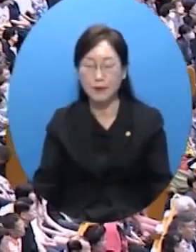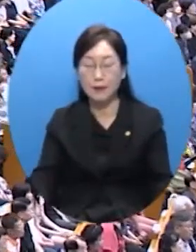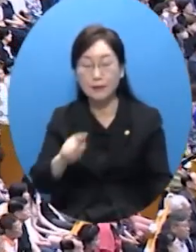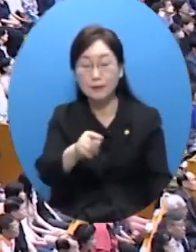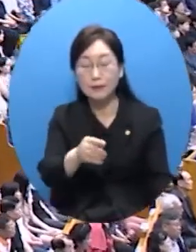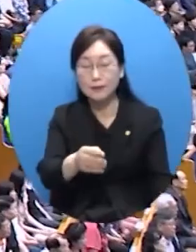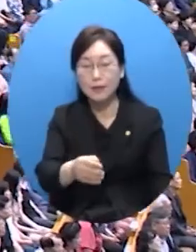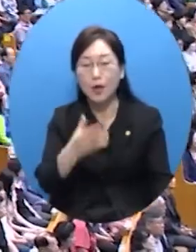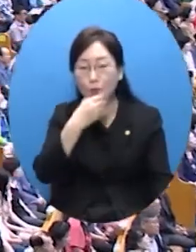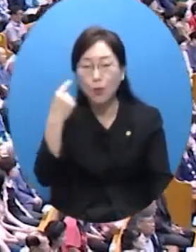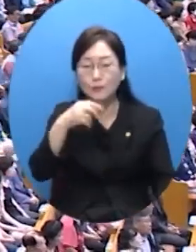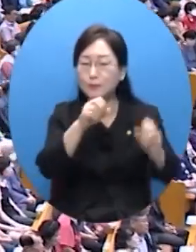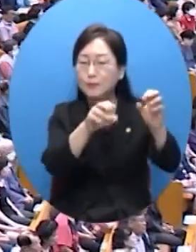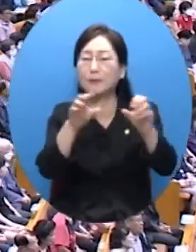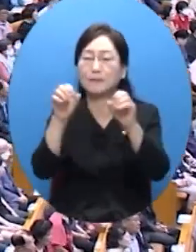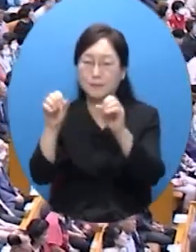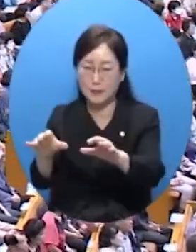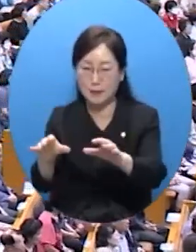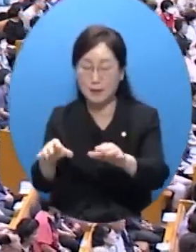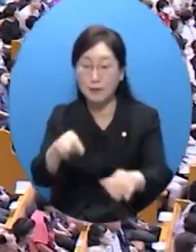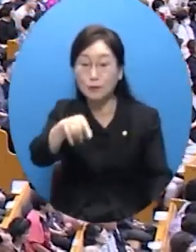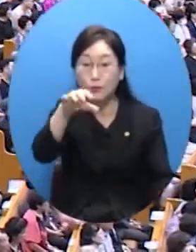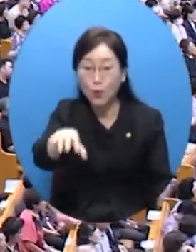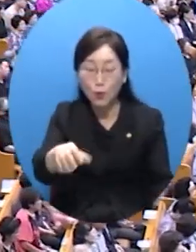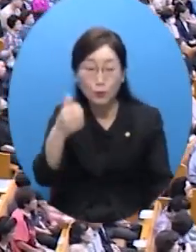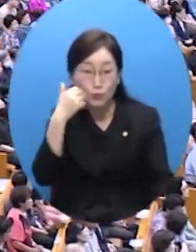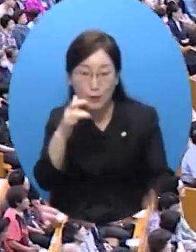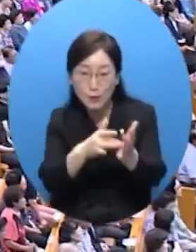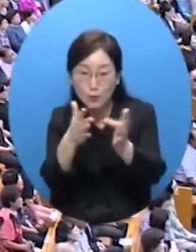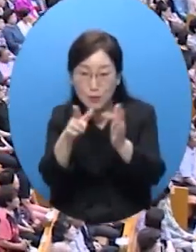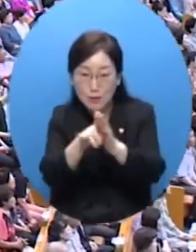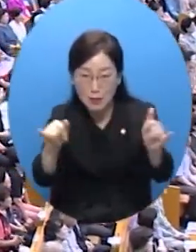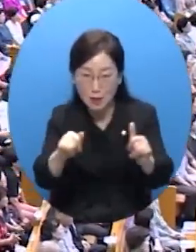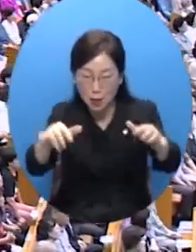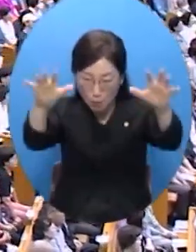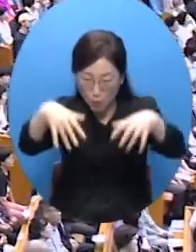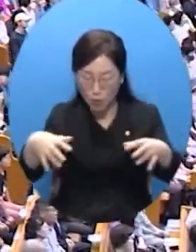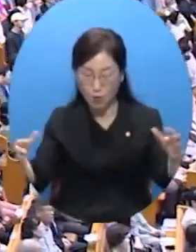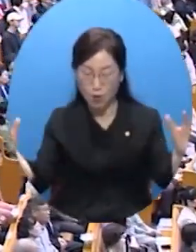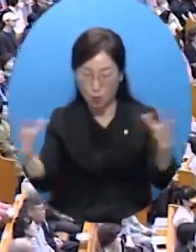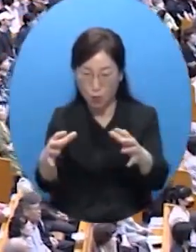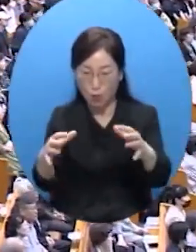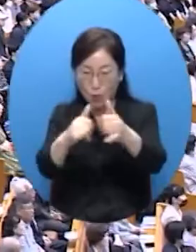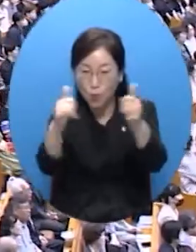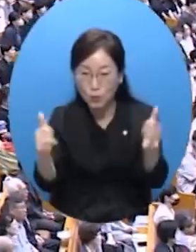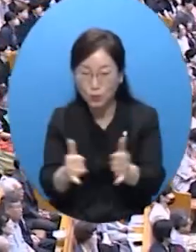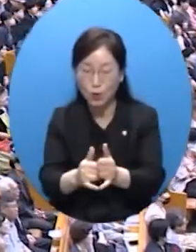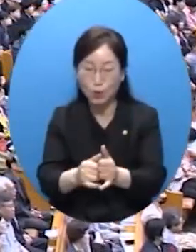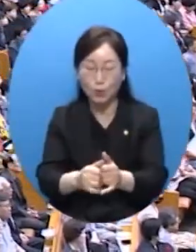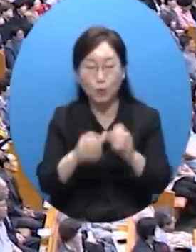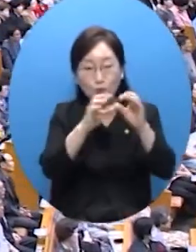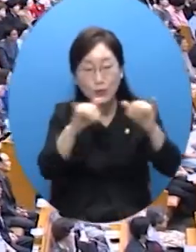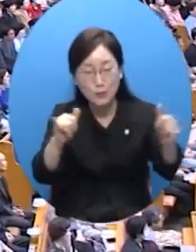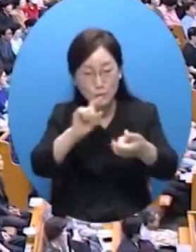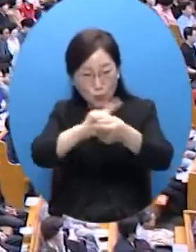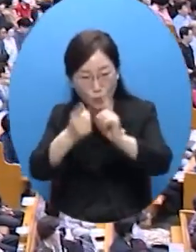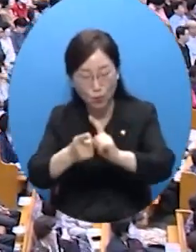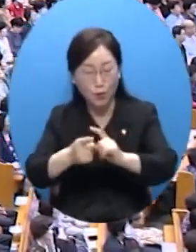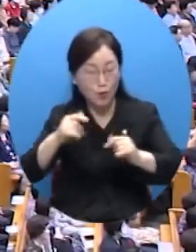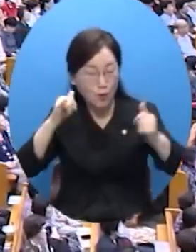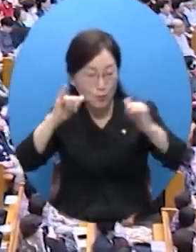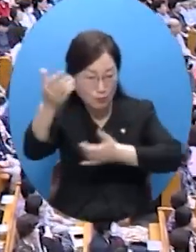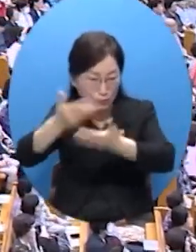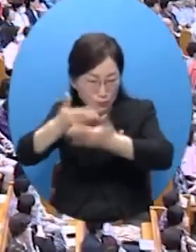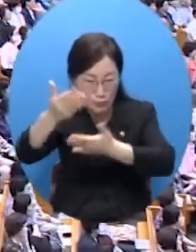이분들에게 복음을 전하면서 그곳에 있는 크리스찬들과 함께 기도공동체를 만들고 선교사님과 네트워킹을 해서